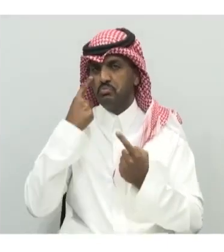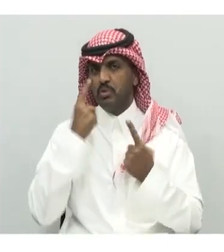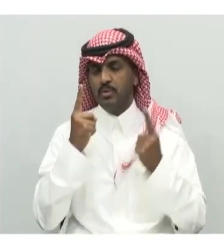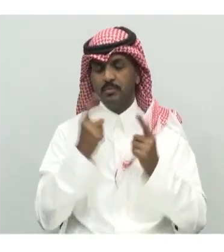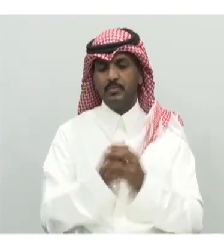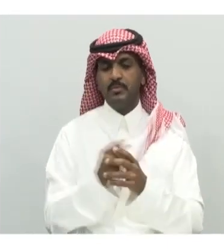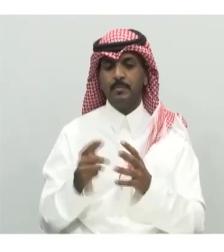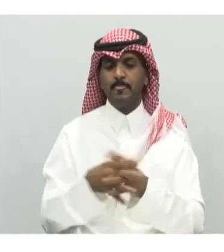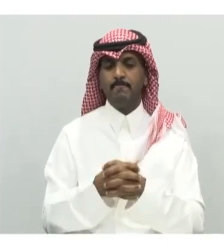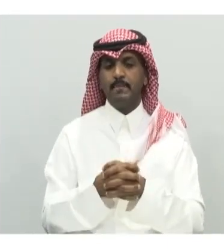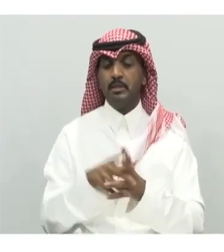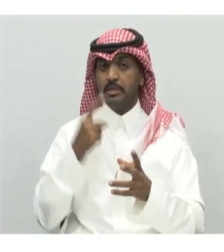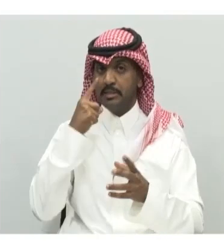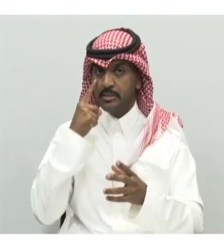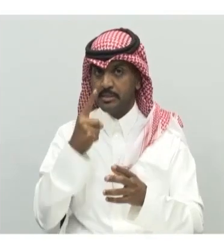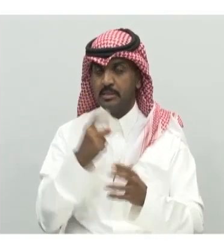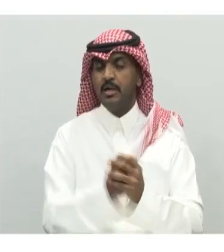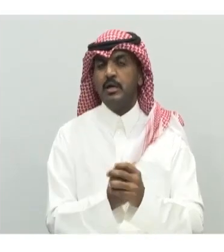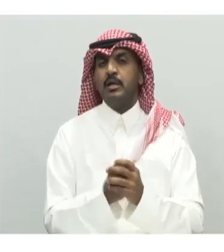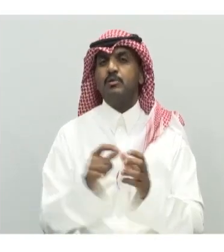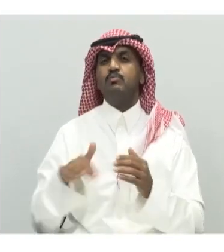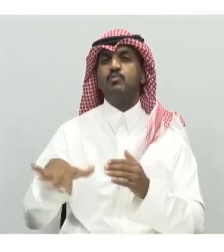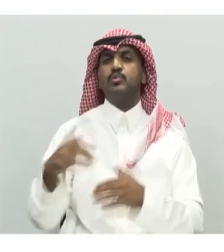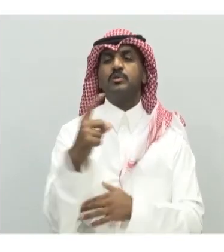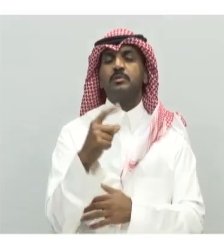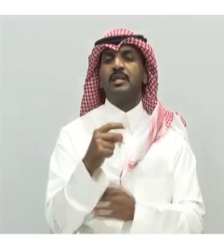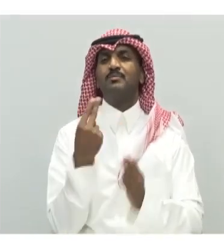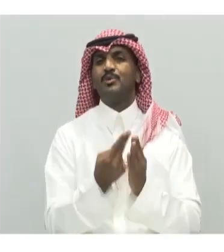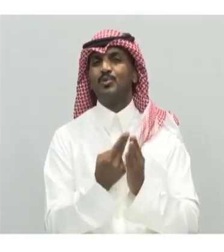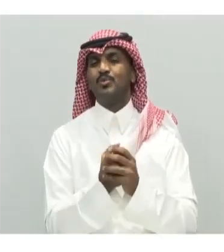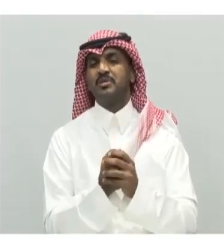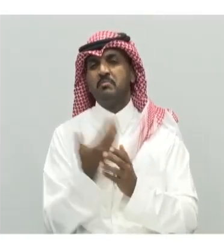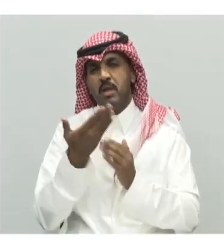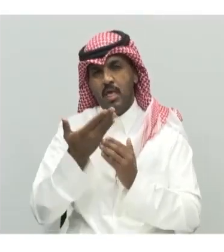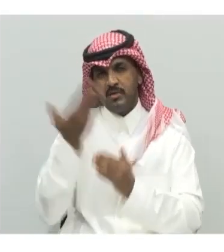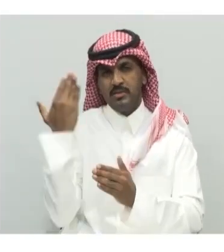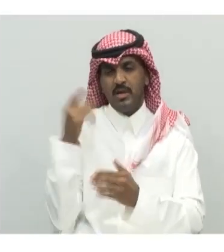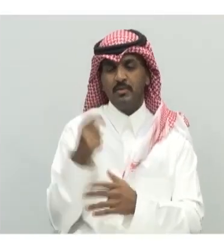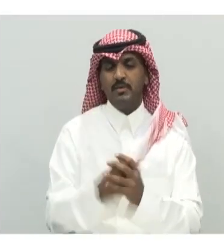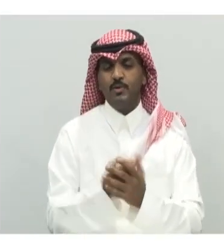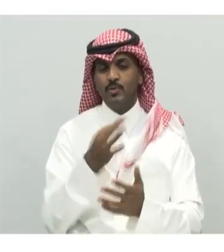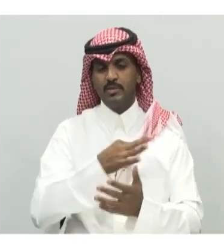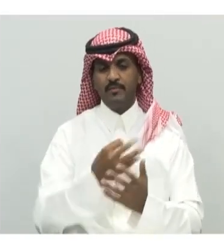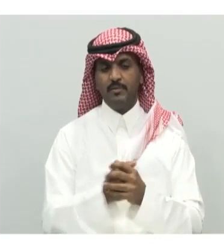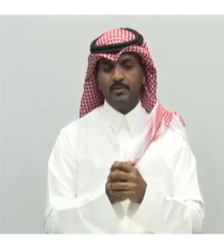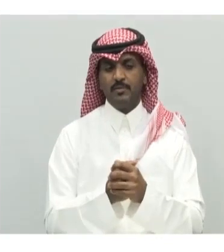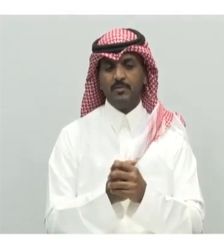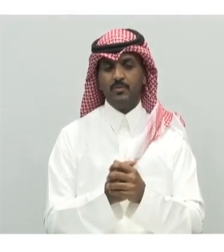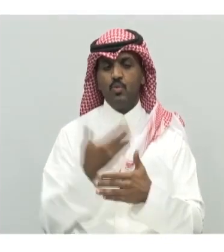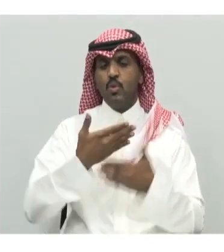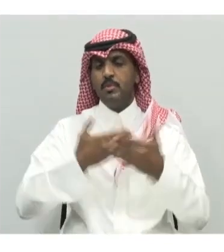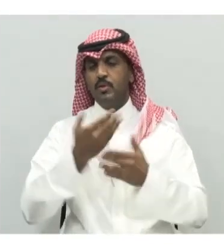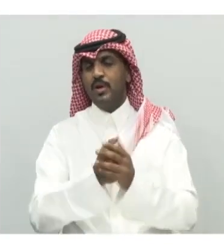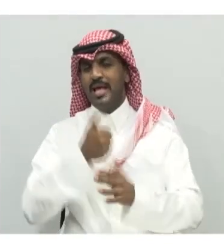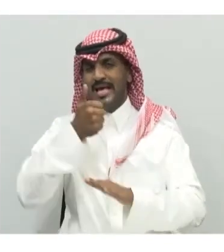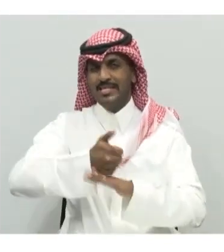هذا يدل على حرص المسلمين على ما دون من الحضارات السابقه واستفادوا منها وبنوا علي